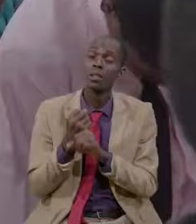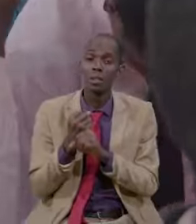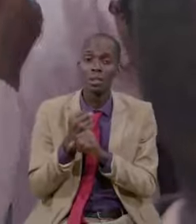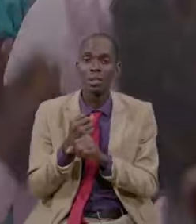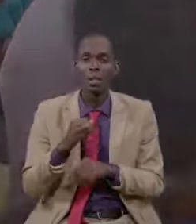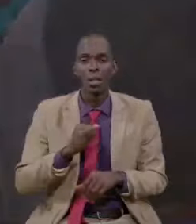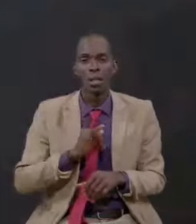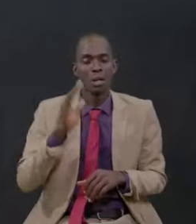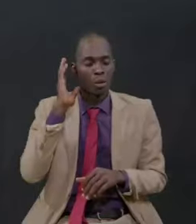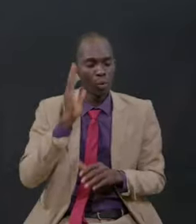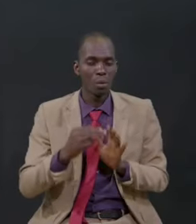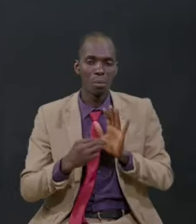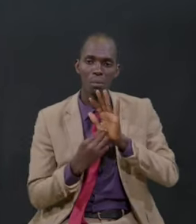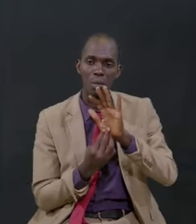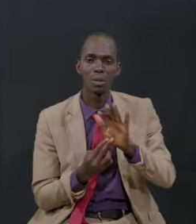Je peux manifester.